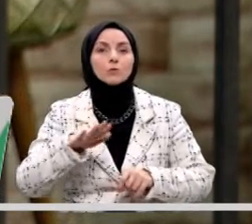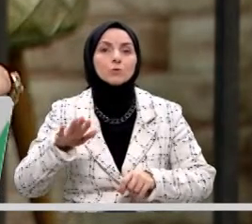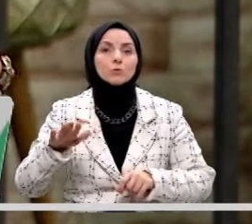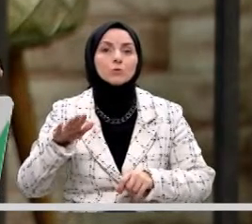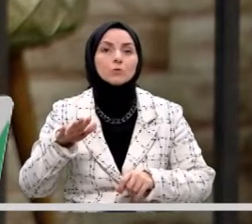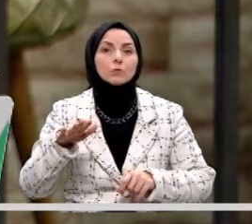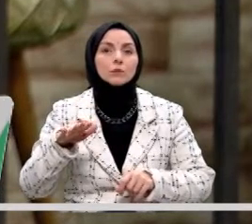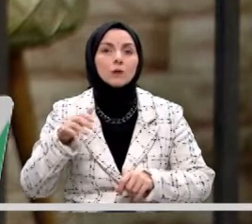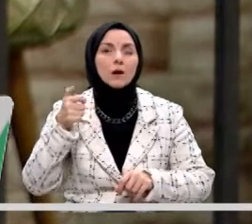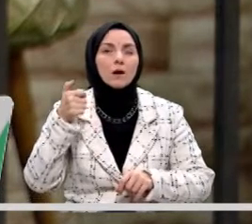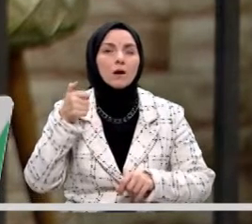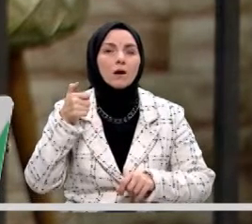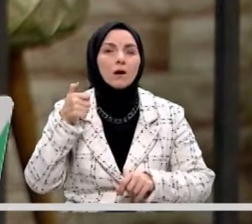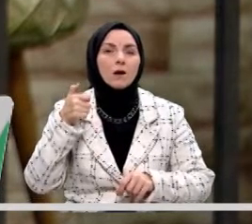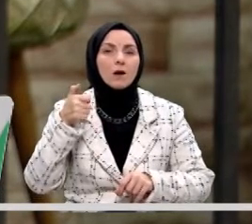60